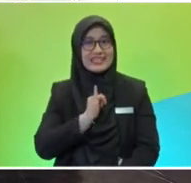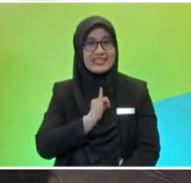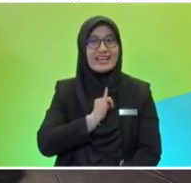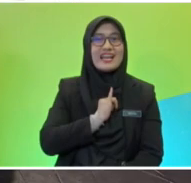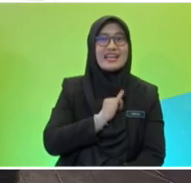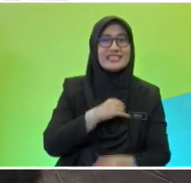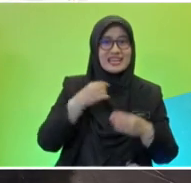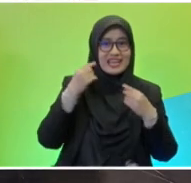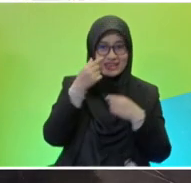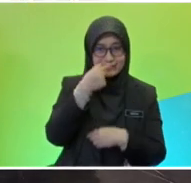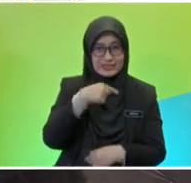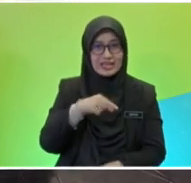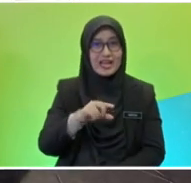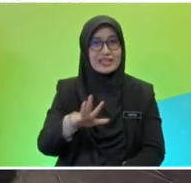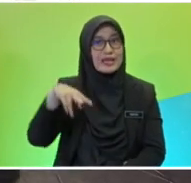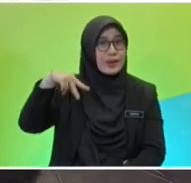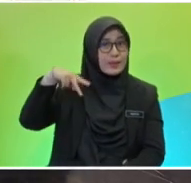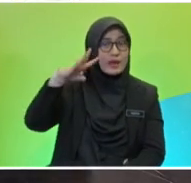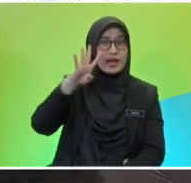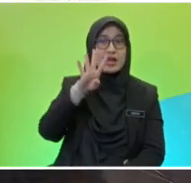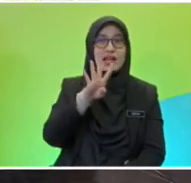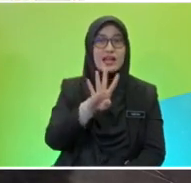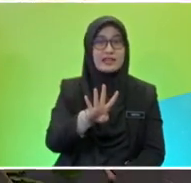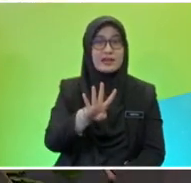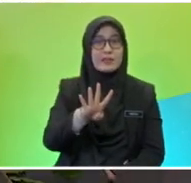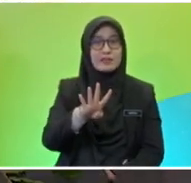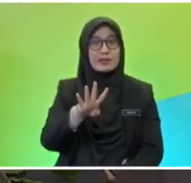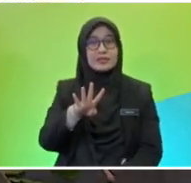Sayang gajah berkaki empat.